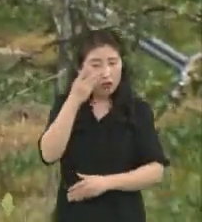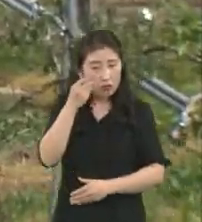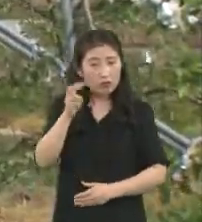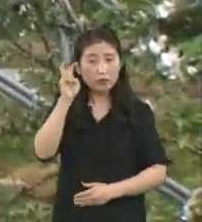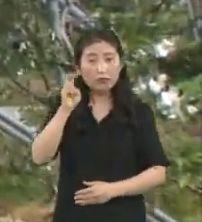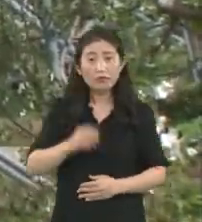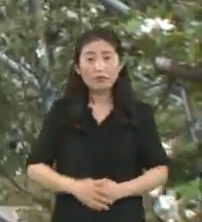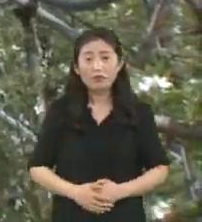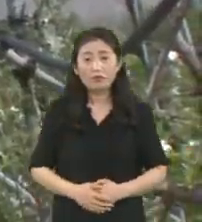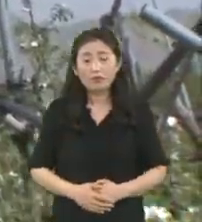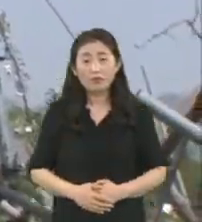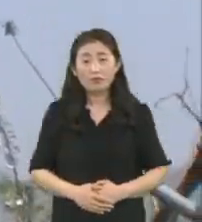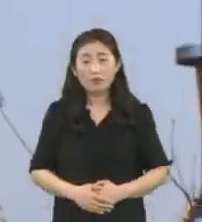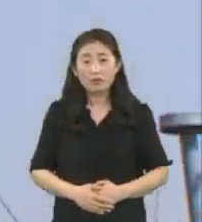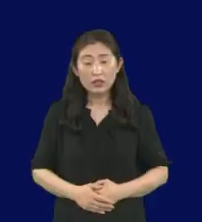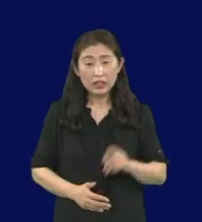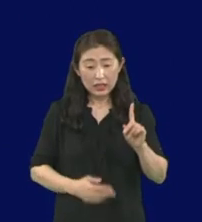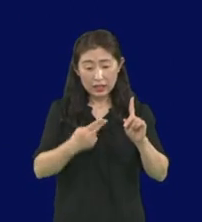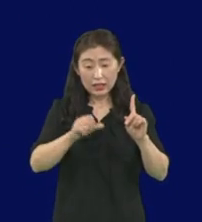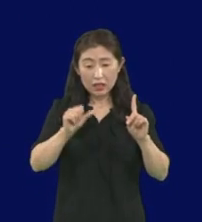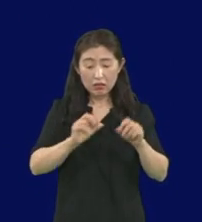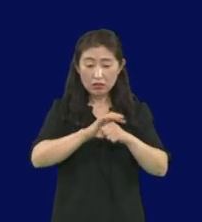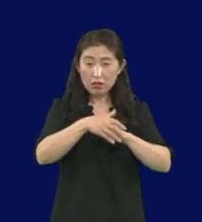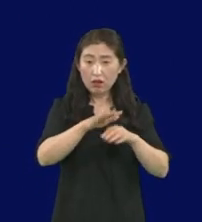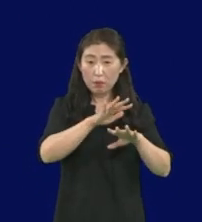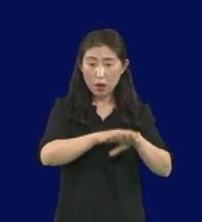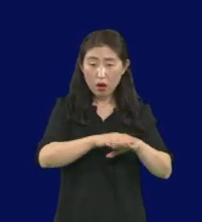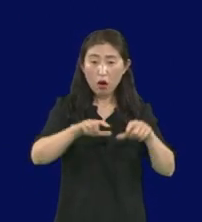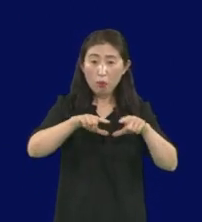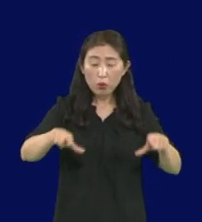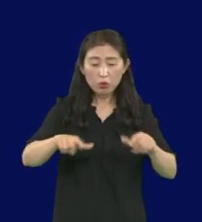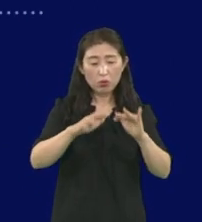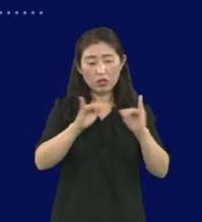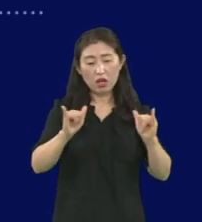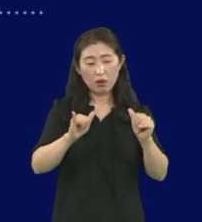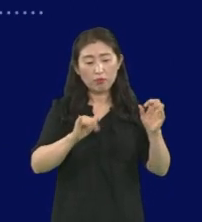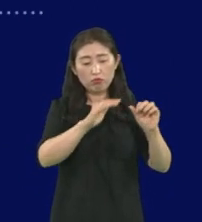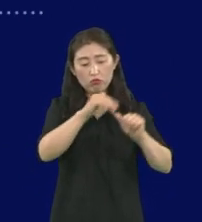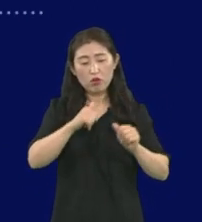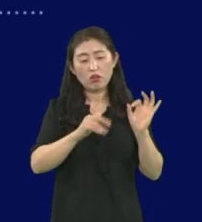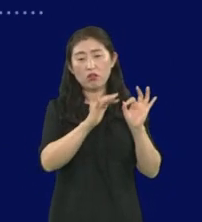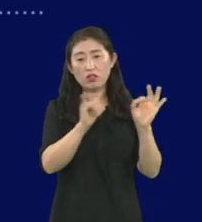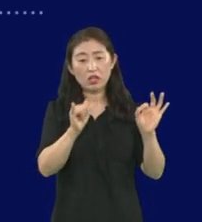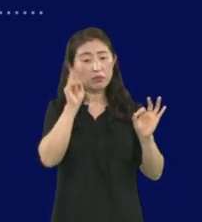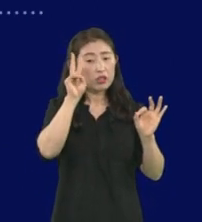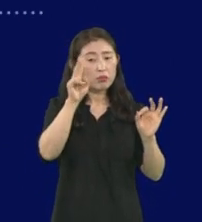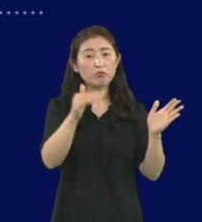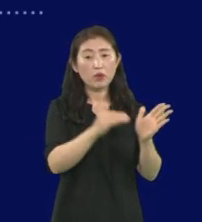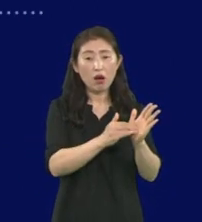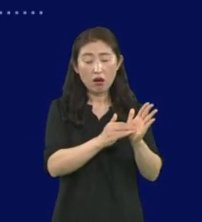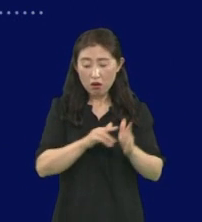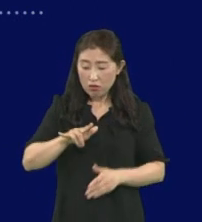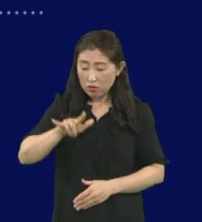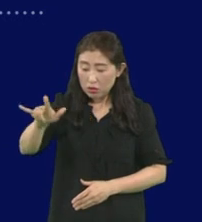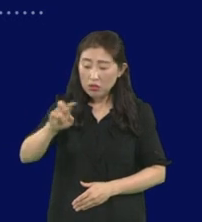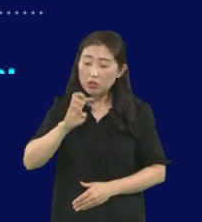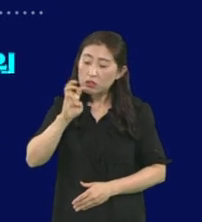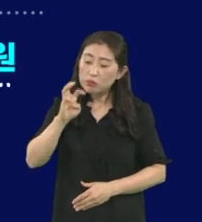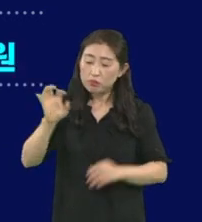기대됩니다. 특히 1헥타 사과밭의 경우 보통 이틀간 인부 10명이 필요한데 드론은 2, 30분 만에 끝낼 수